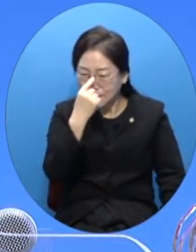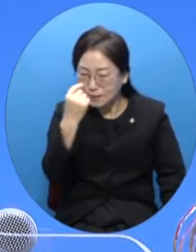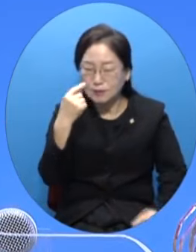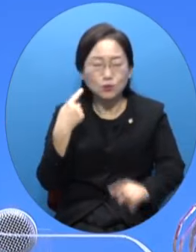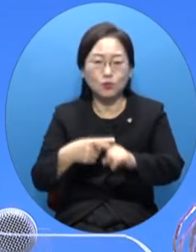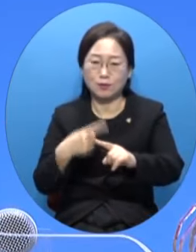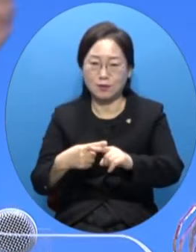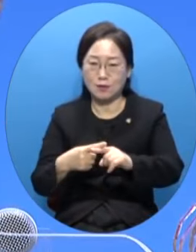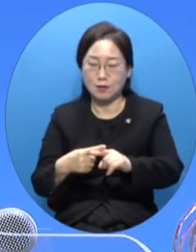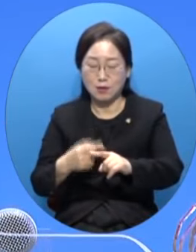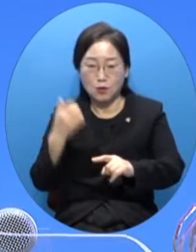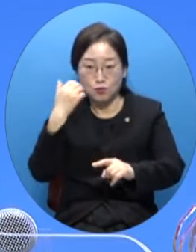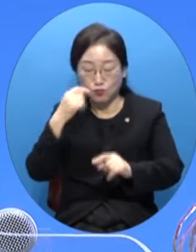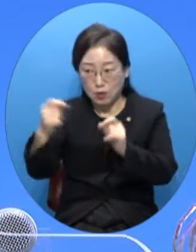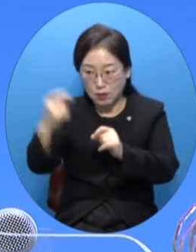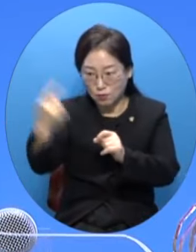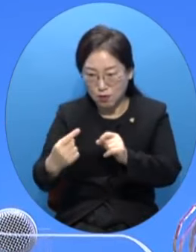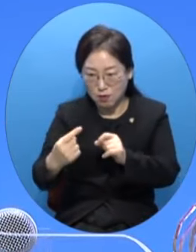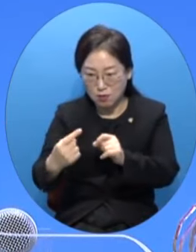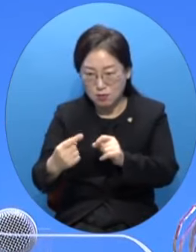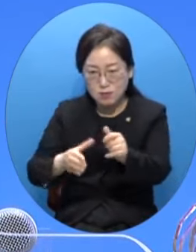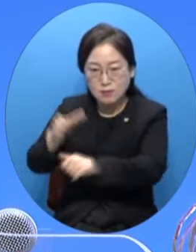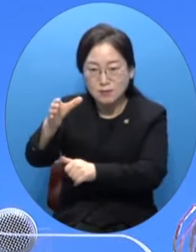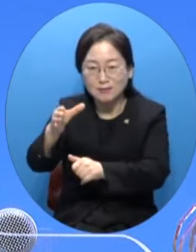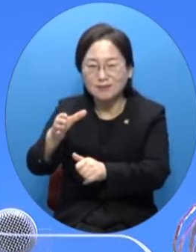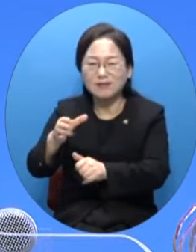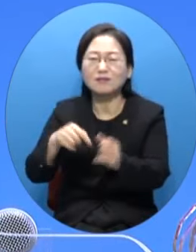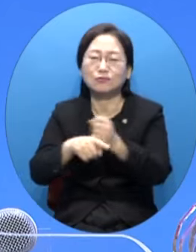나에게 다가온 사람들을 찌르는 것입니다.